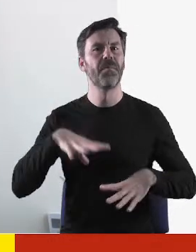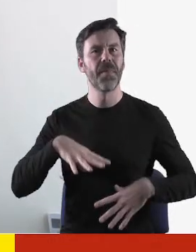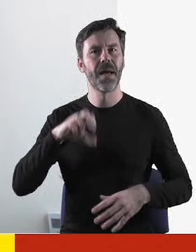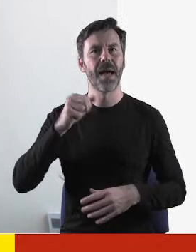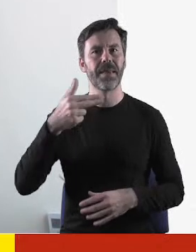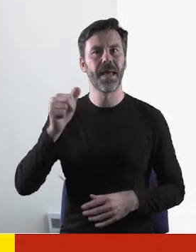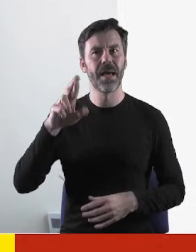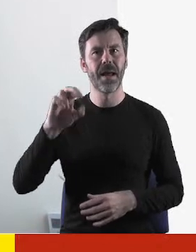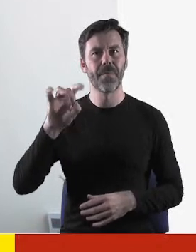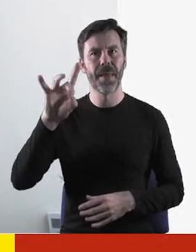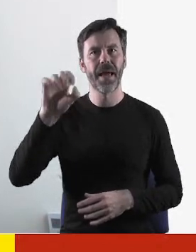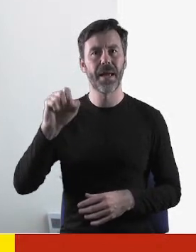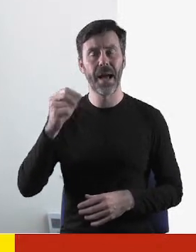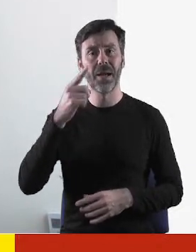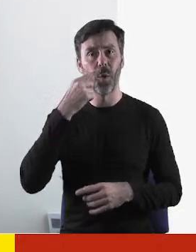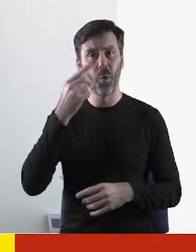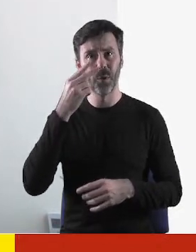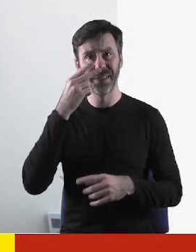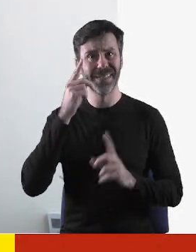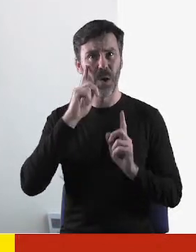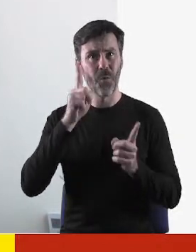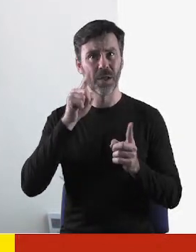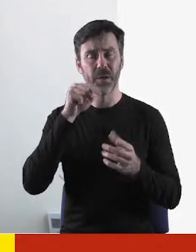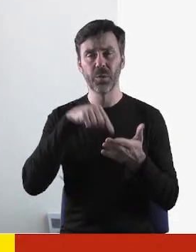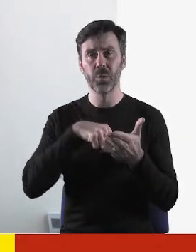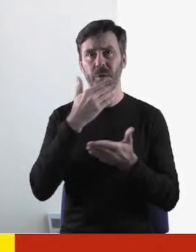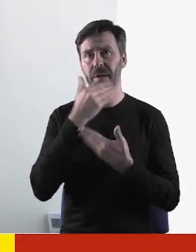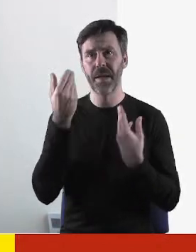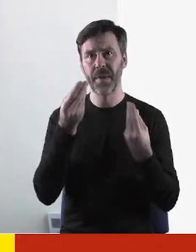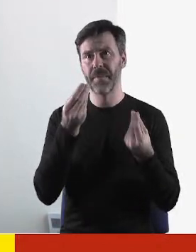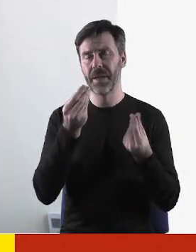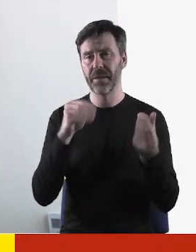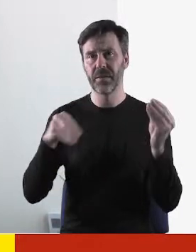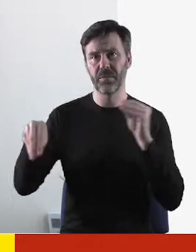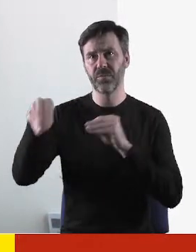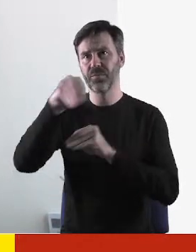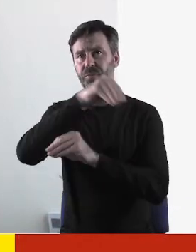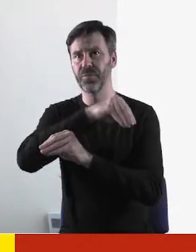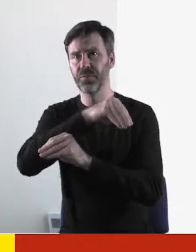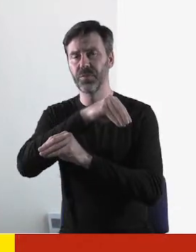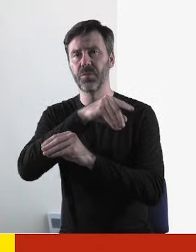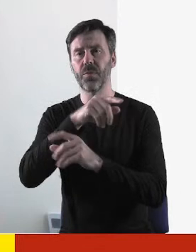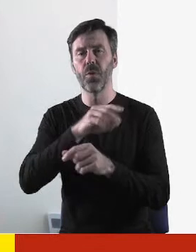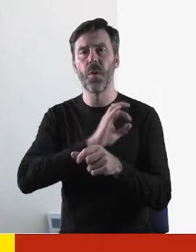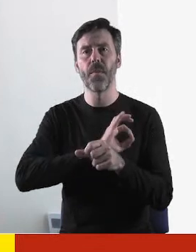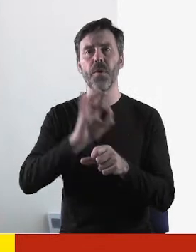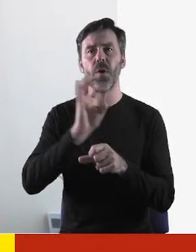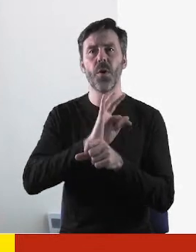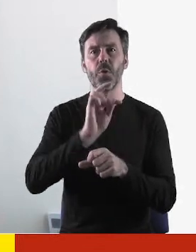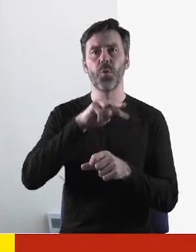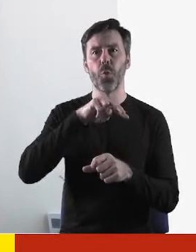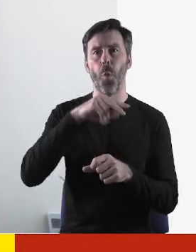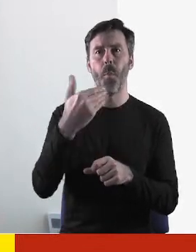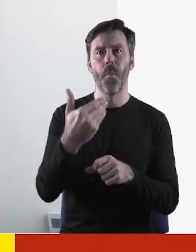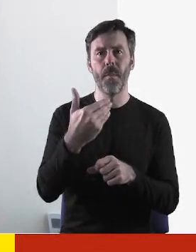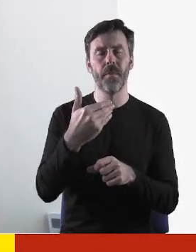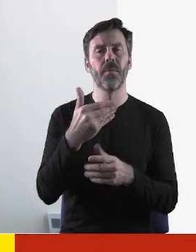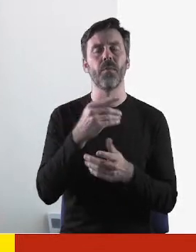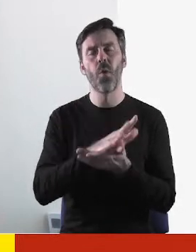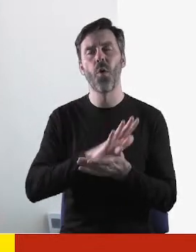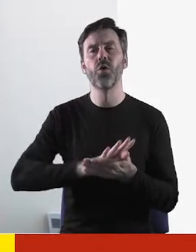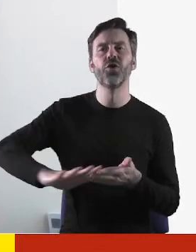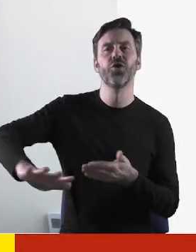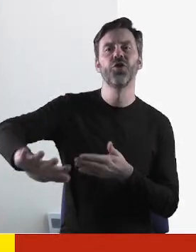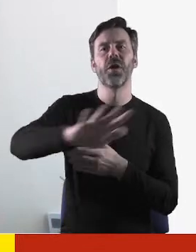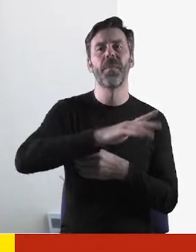nie ma przesunięć w kontekście tłumu projektu Perła Romańskiego Szlaku Ziemi Łęczyckiej,